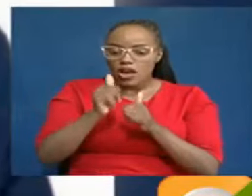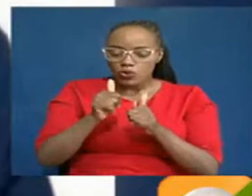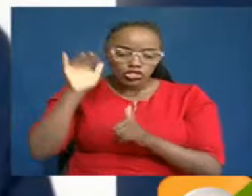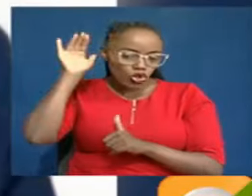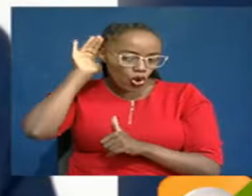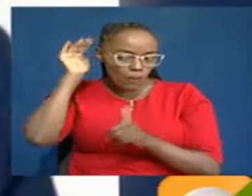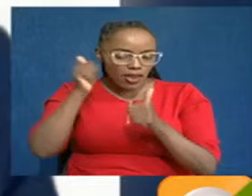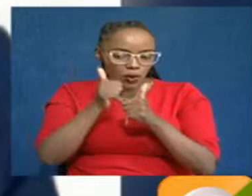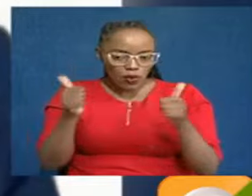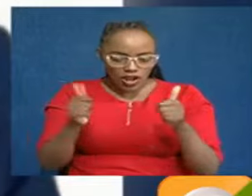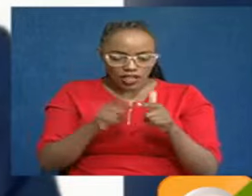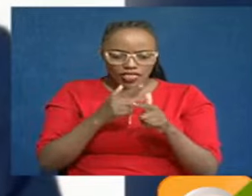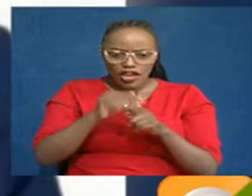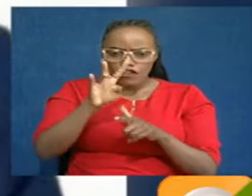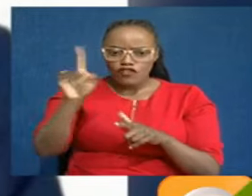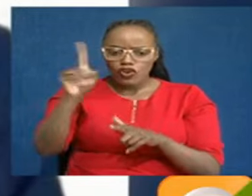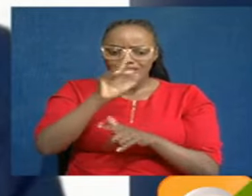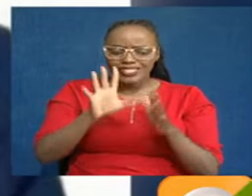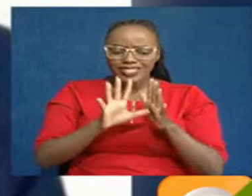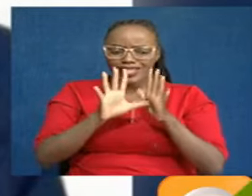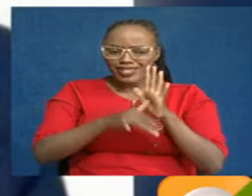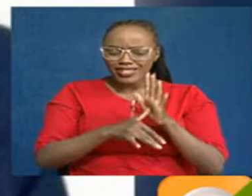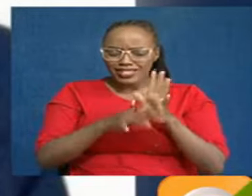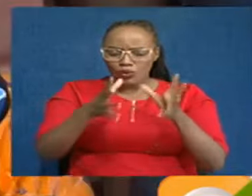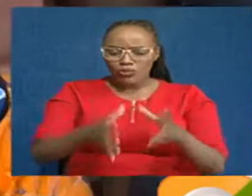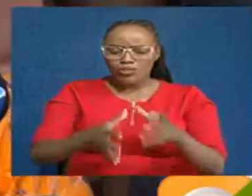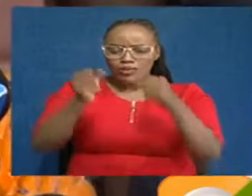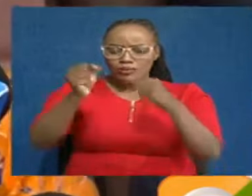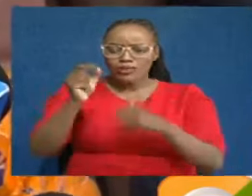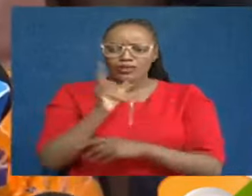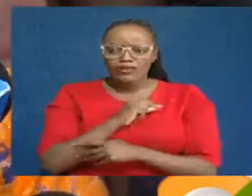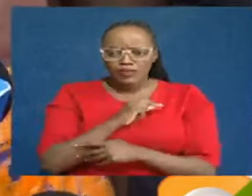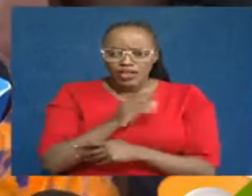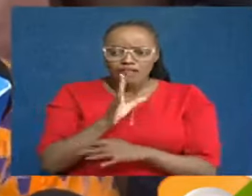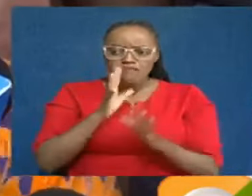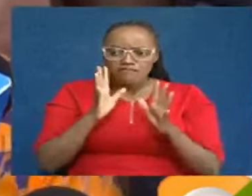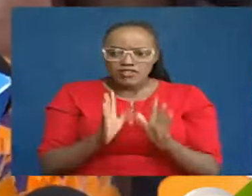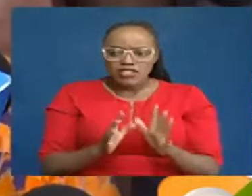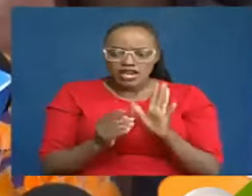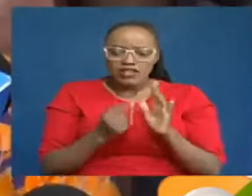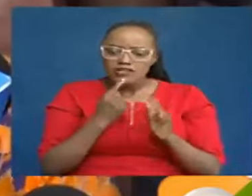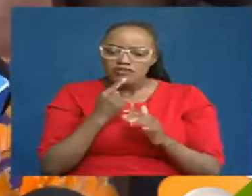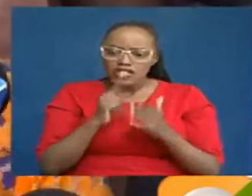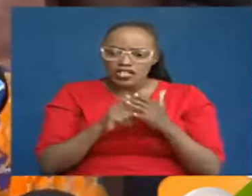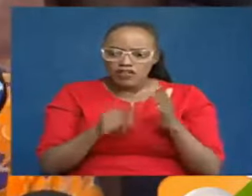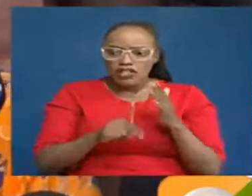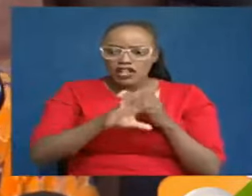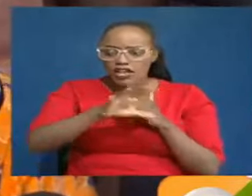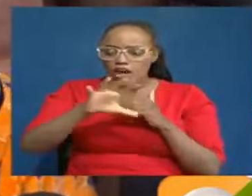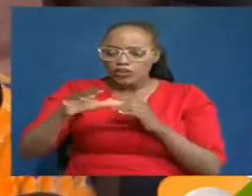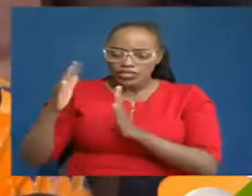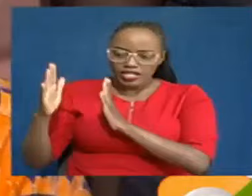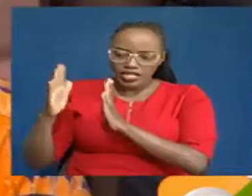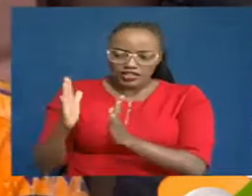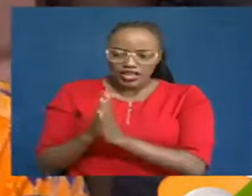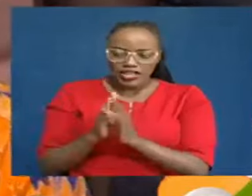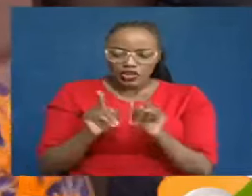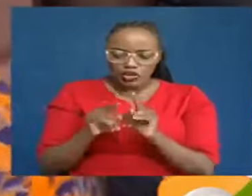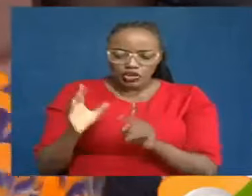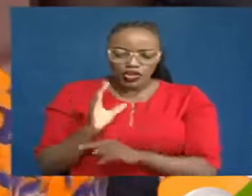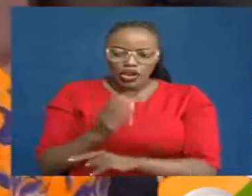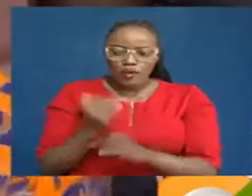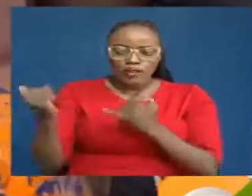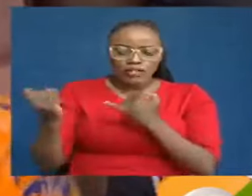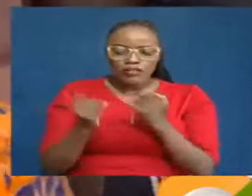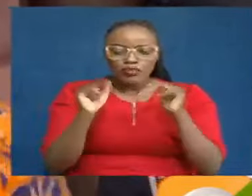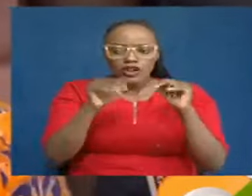aliyotii. Siku nne baadaye alitekwa nyara. The speaker has indicated to you that the county security and intelligence committee had invited